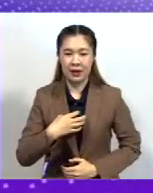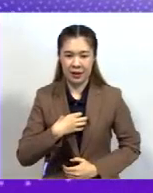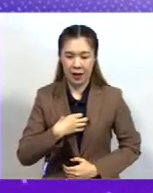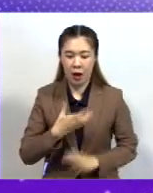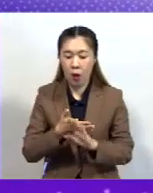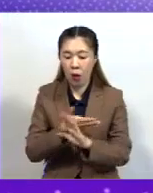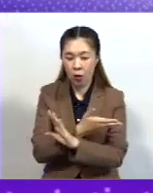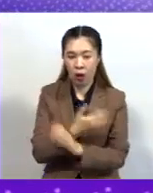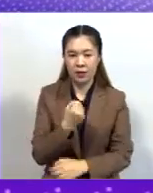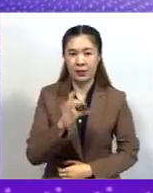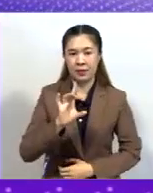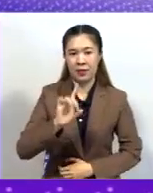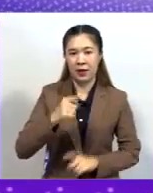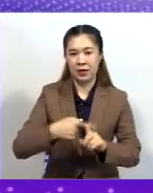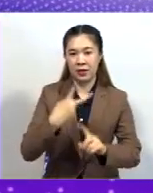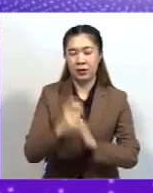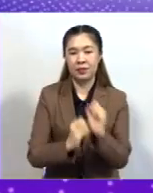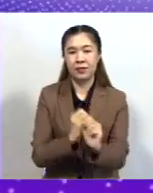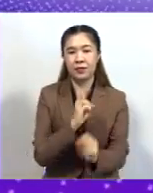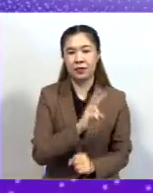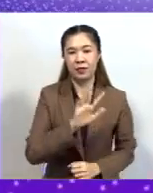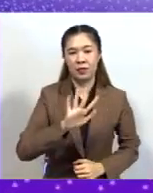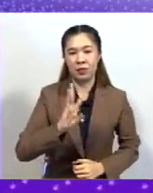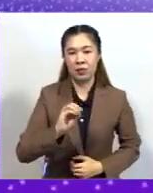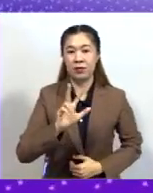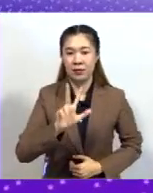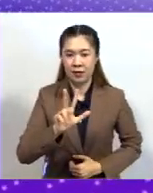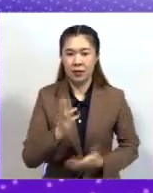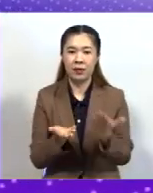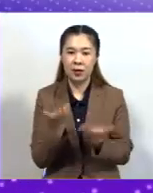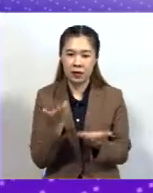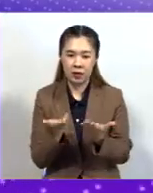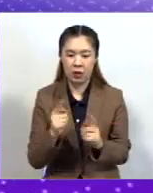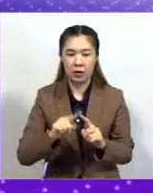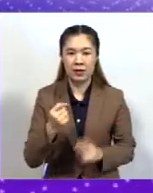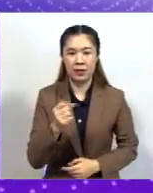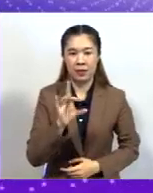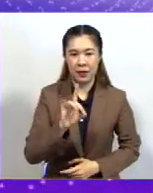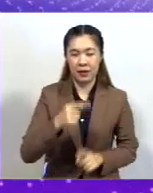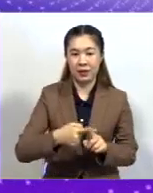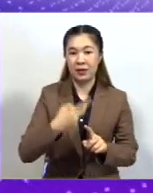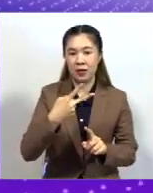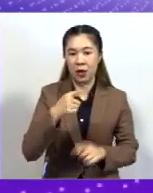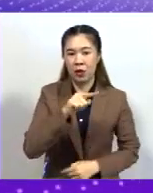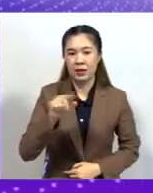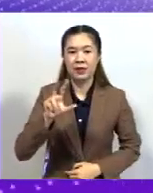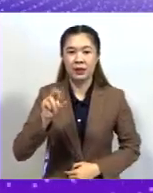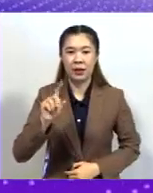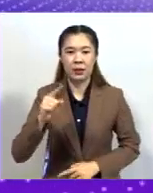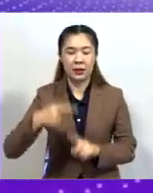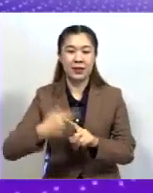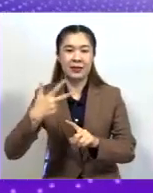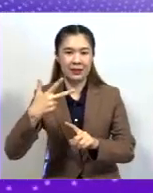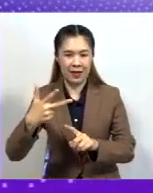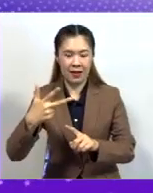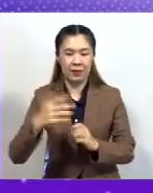ไปก่อนวันที่18กุมภาพันธ์ปี2563และการเดินทางระหว่างวันที่18กุมภาพันธ์ถึง31มีนา